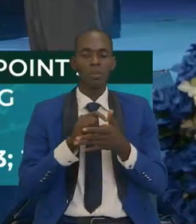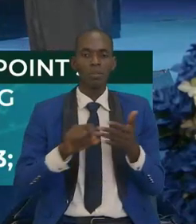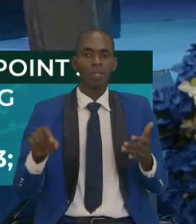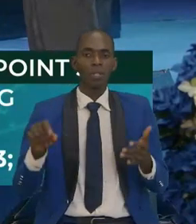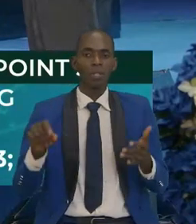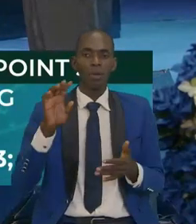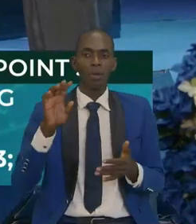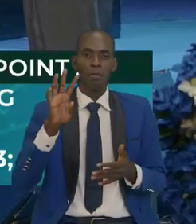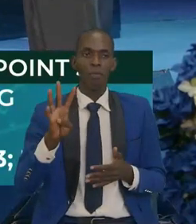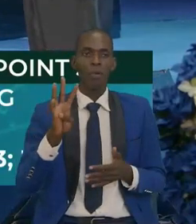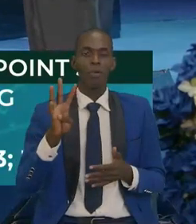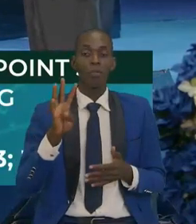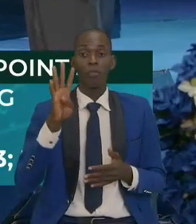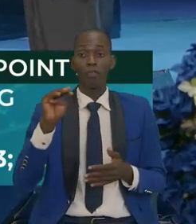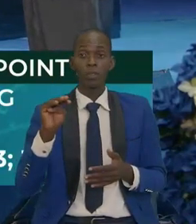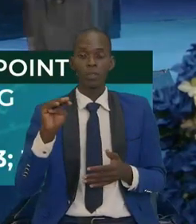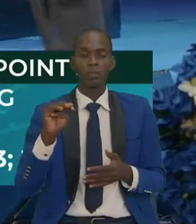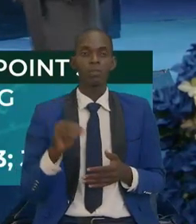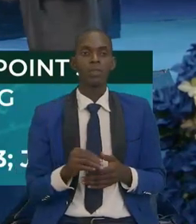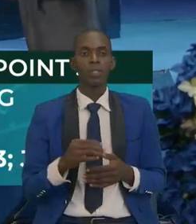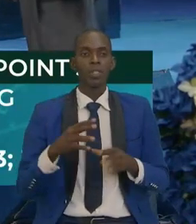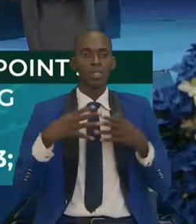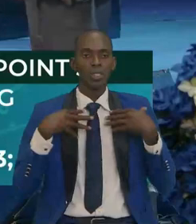Jérémie 17, verset 14.